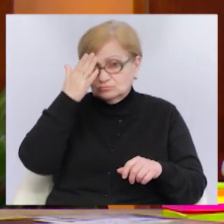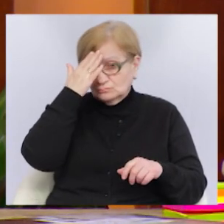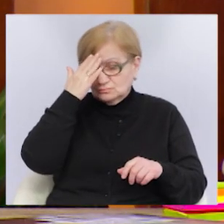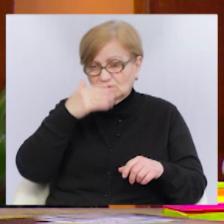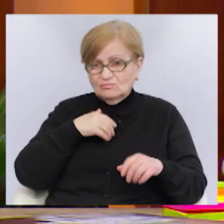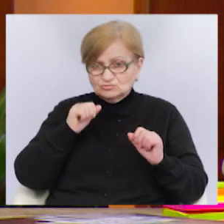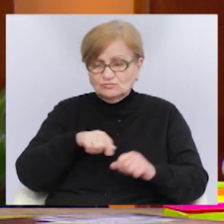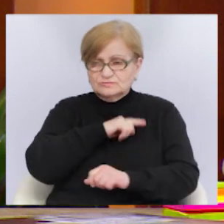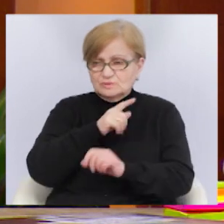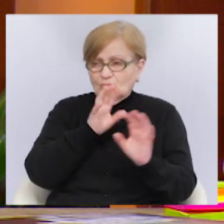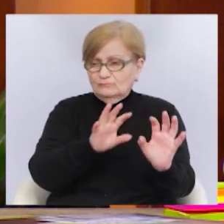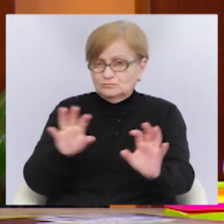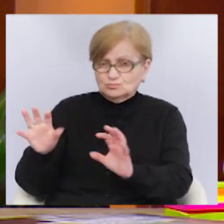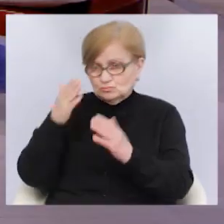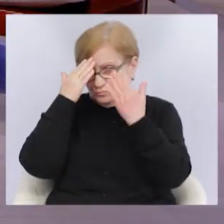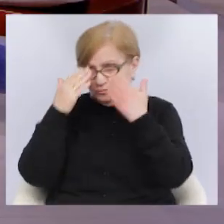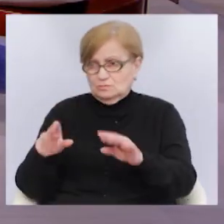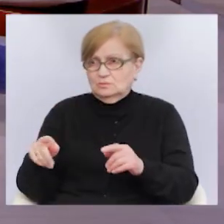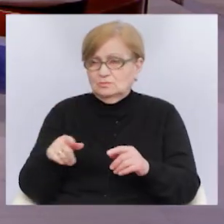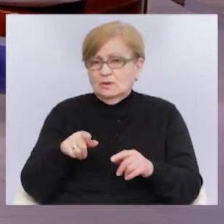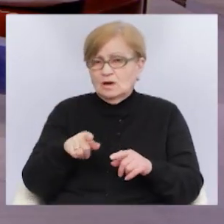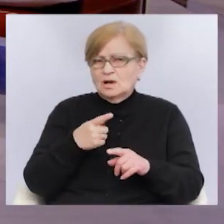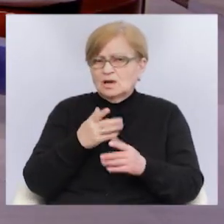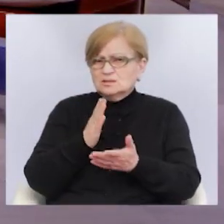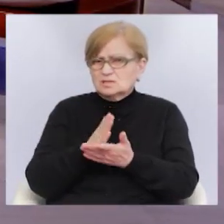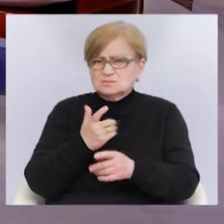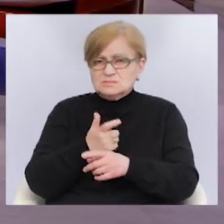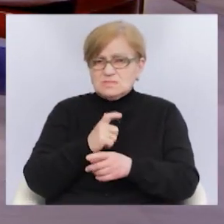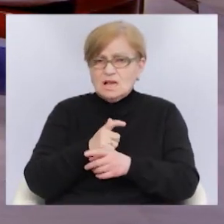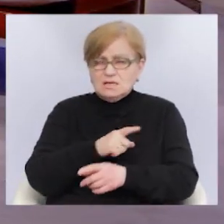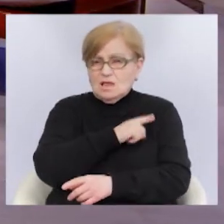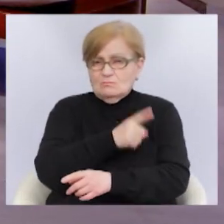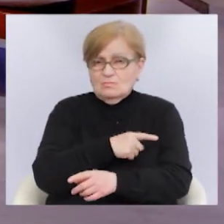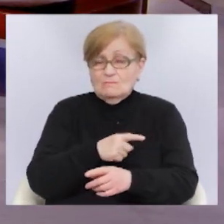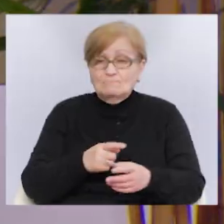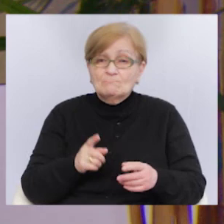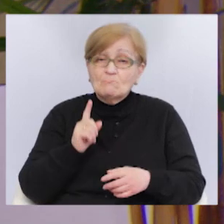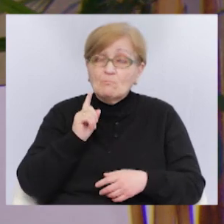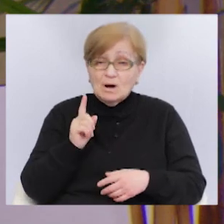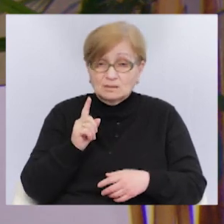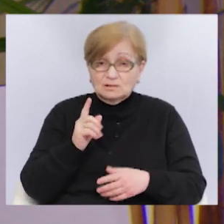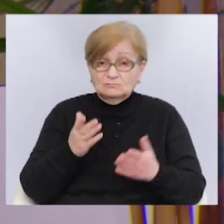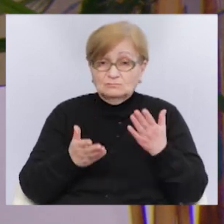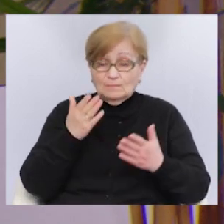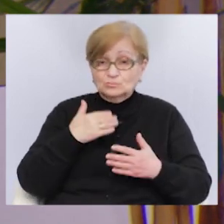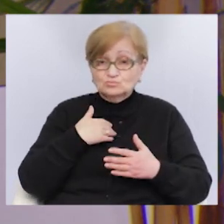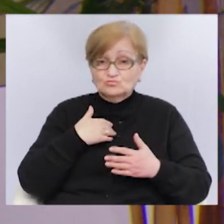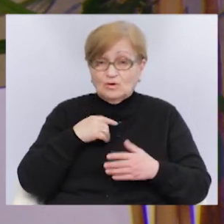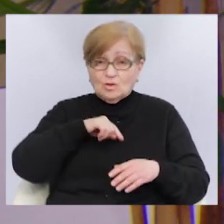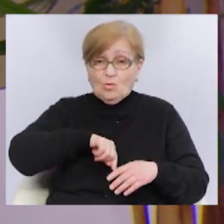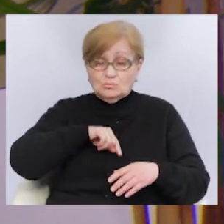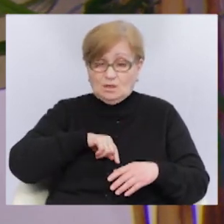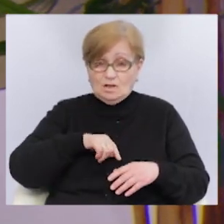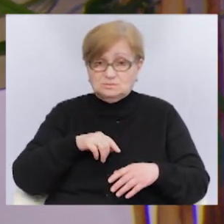ვიზრუნოთ სხვებზე. ჩვენ ვართ მგრძნობიარეები. ეს არის ძალიან მაგარი რამა. რამ ზუსტად. თუმცა თუ ჩვენი ორგანიზმი, თუ